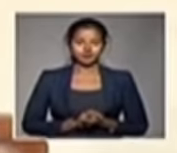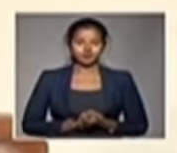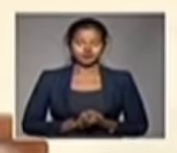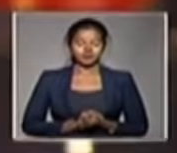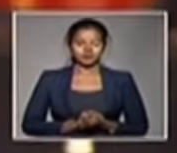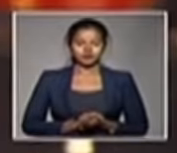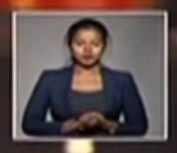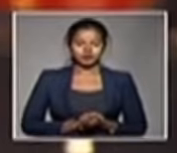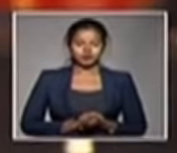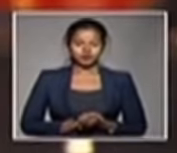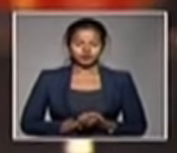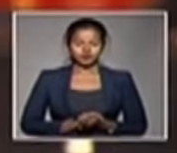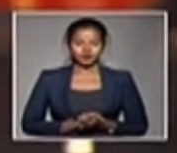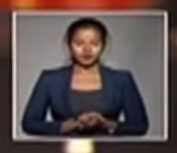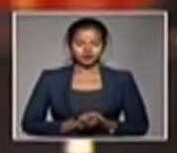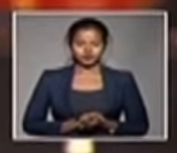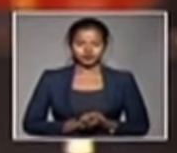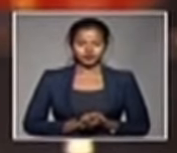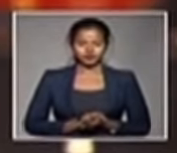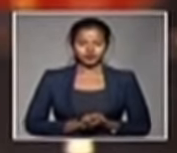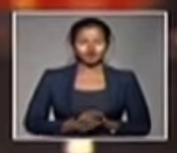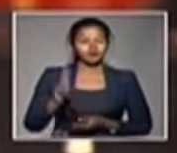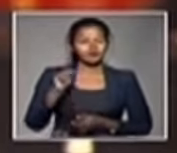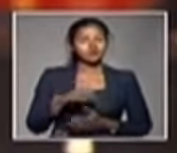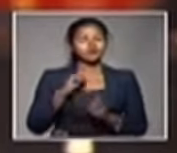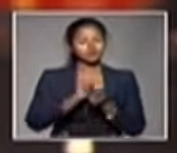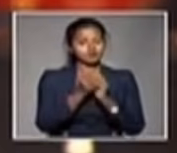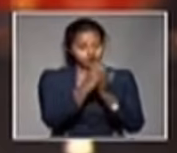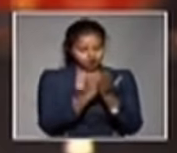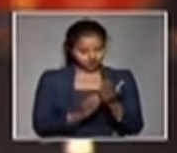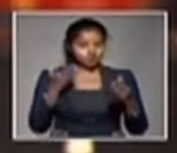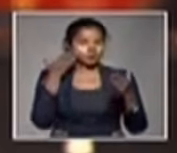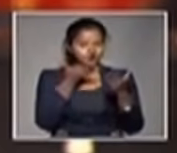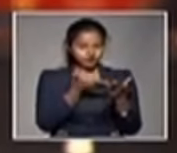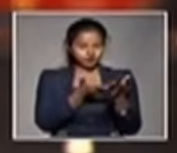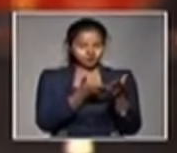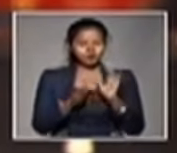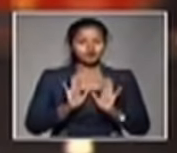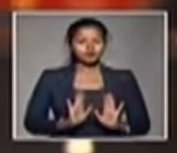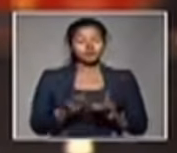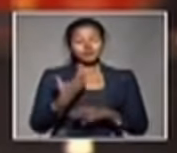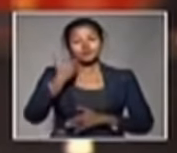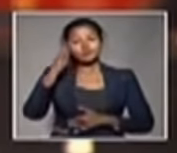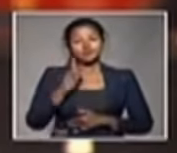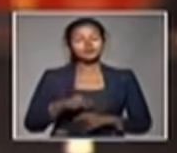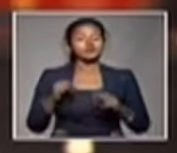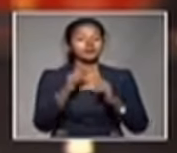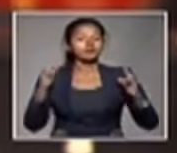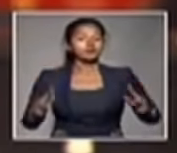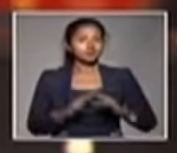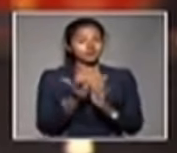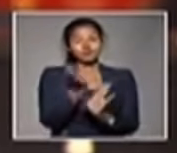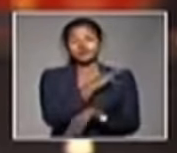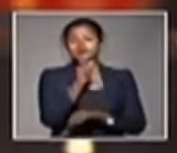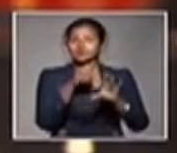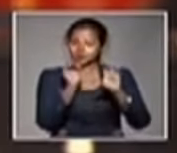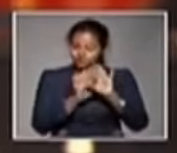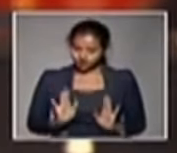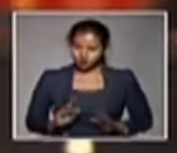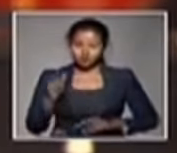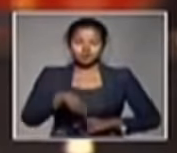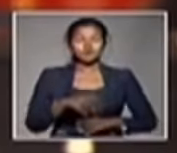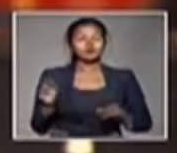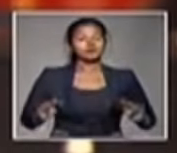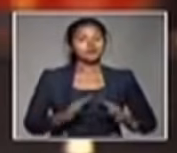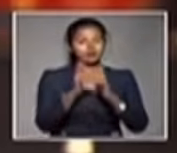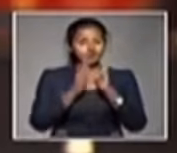බලාපොරොත්තු වෙනවා. The 20th Amendment to the Constitution was passed in Parliament yesterday. During today's